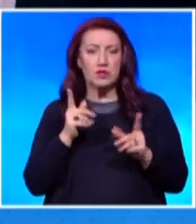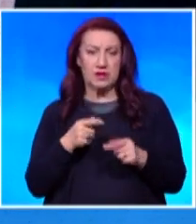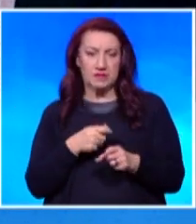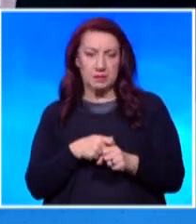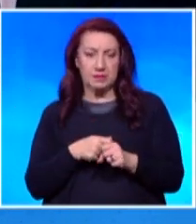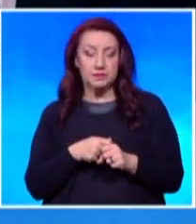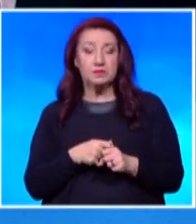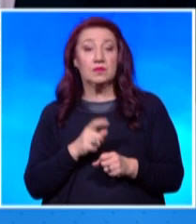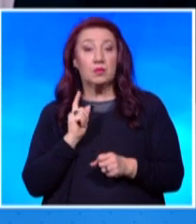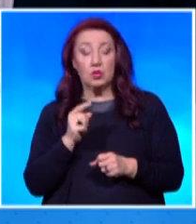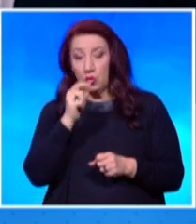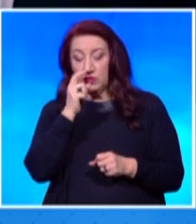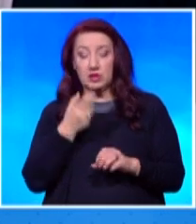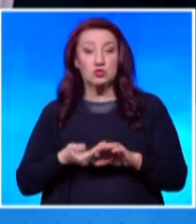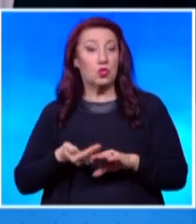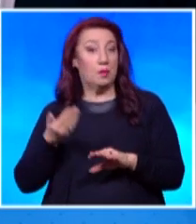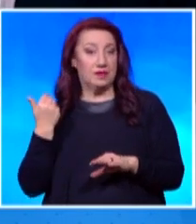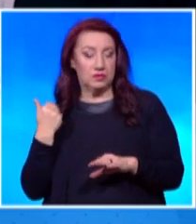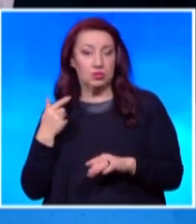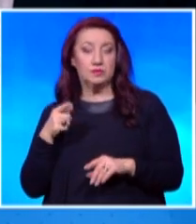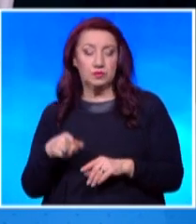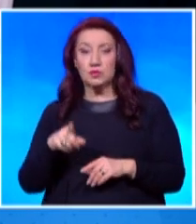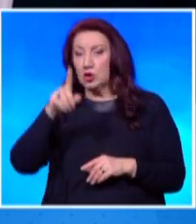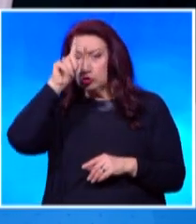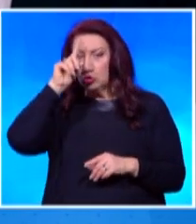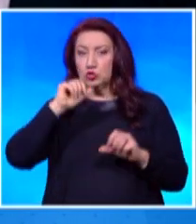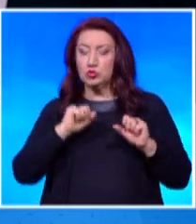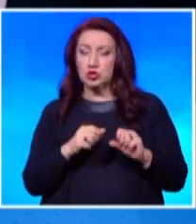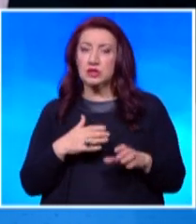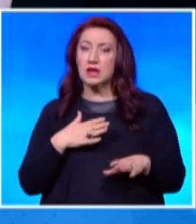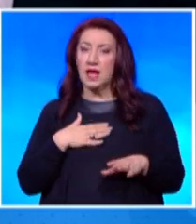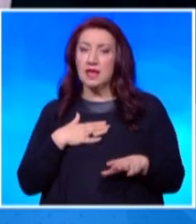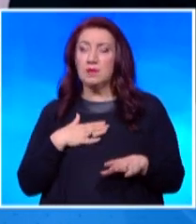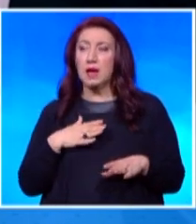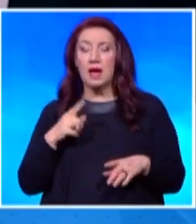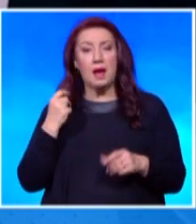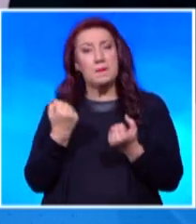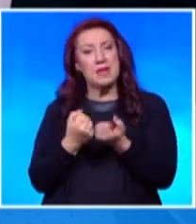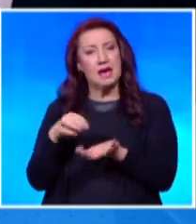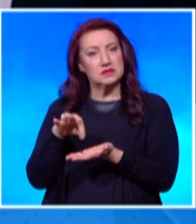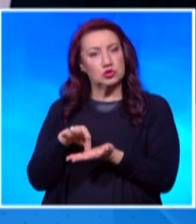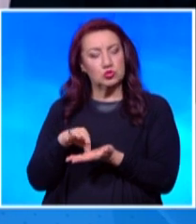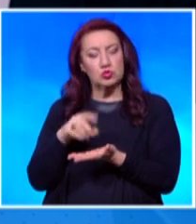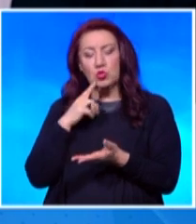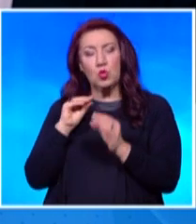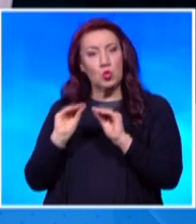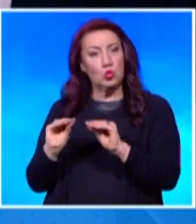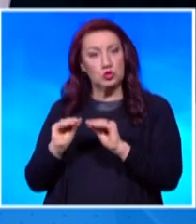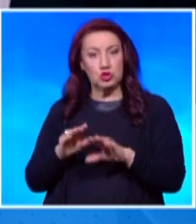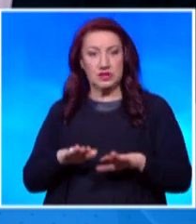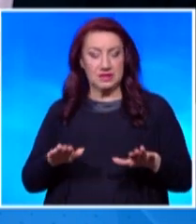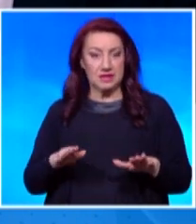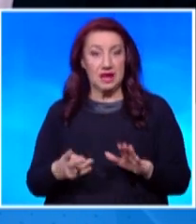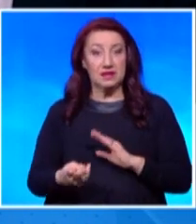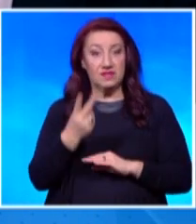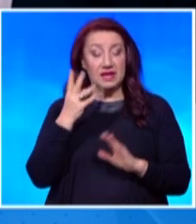важна превенцията и за това Столична община развие полигон за действия при извънредни ситуации. И всички деца 2019